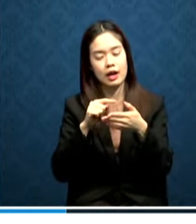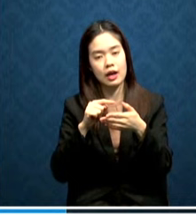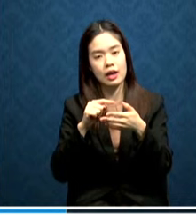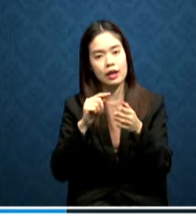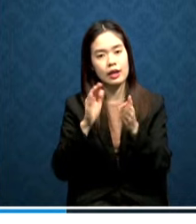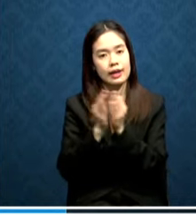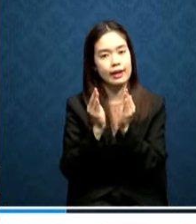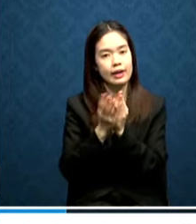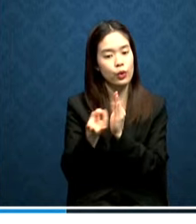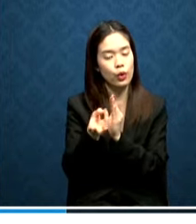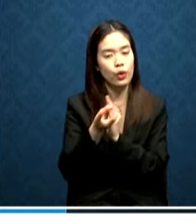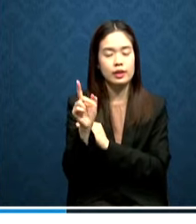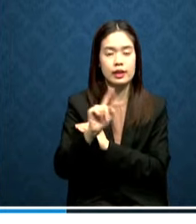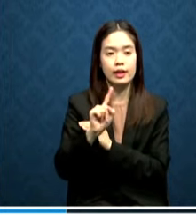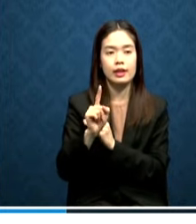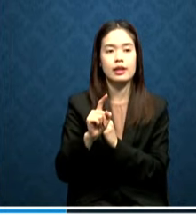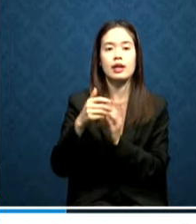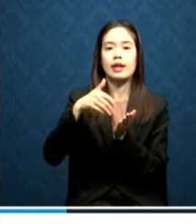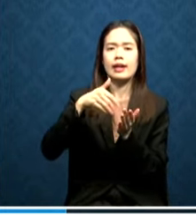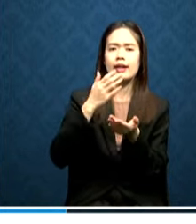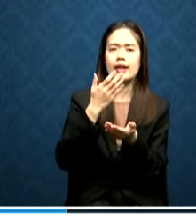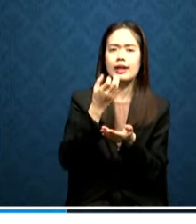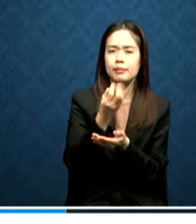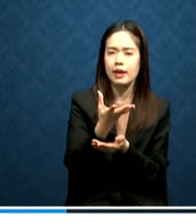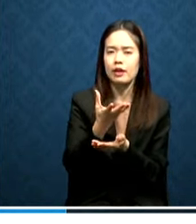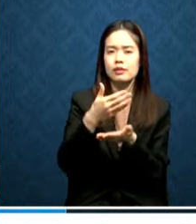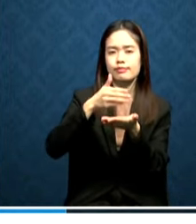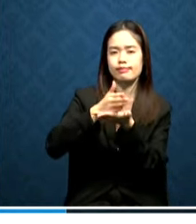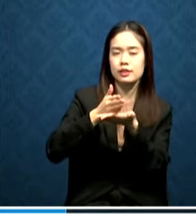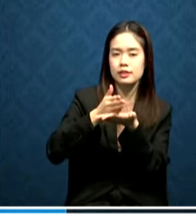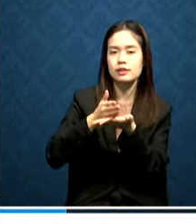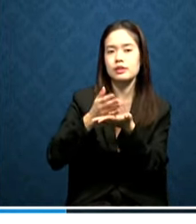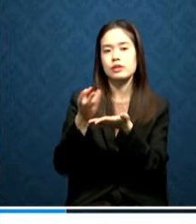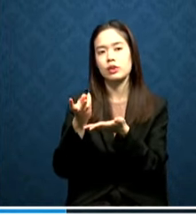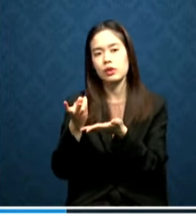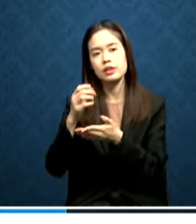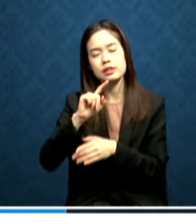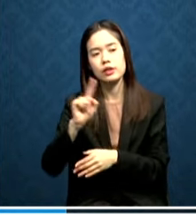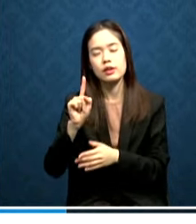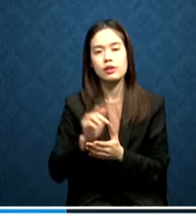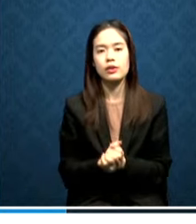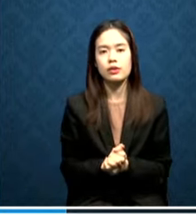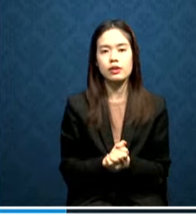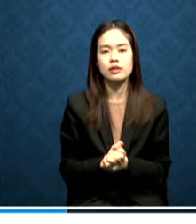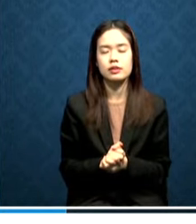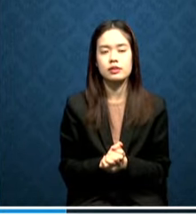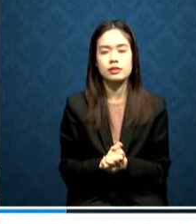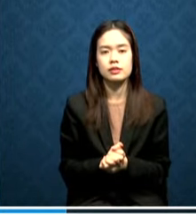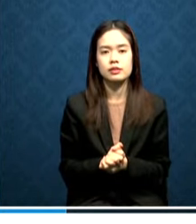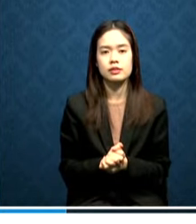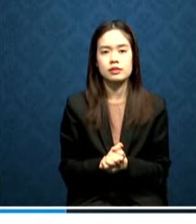ากนั้นต้องเกินกึ่งหนึ่งนะครับก็คือเป็นเสียงข้างมากที่ได้คะแนนมากกว่าเสียงที่โหวตไม่เห็นด้วยนะ